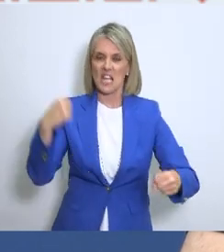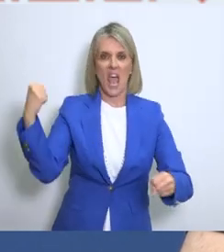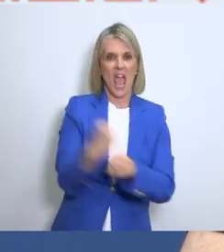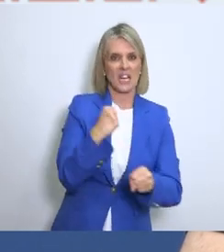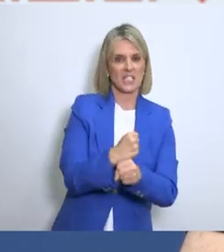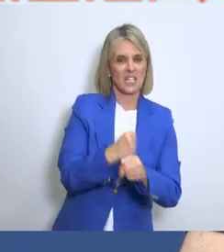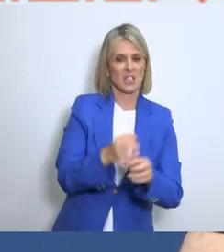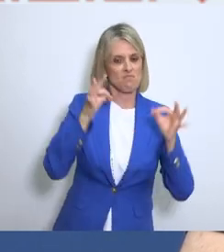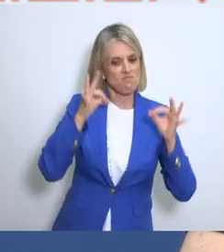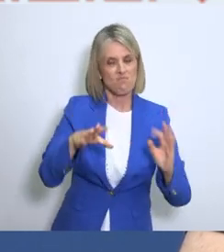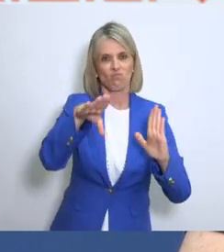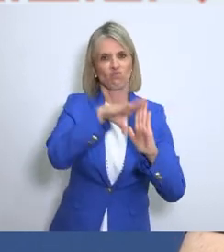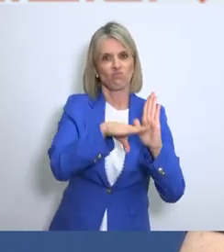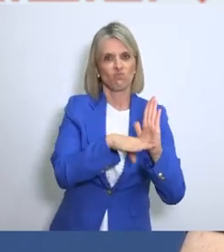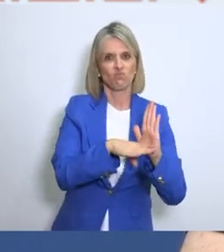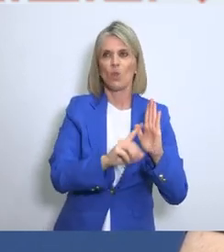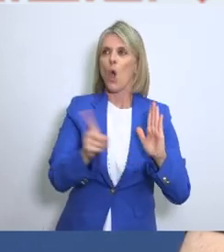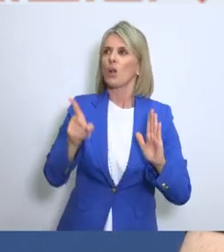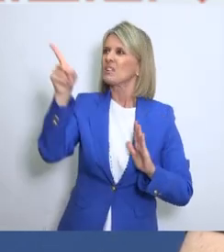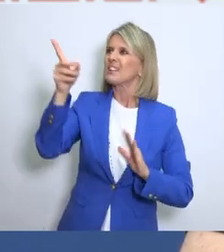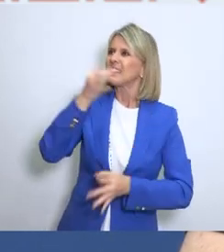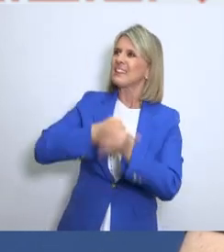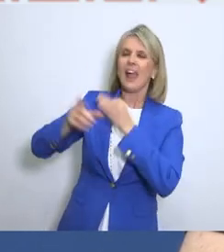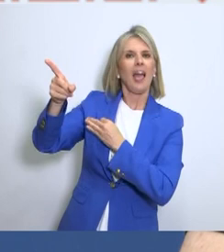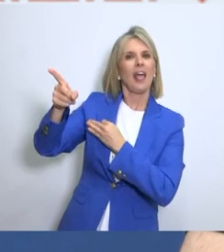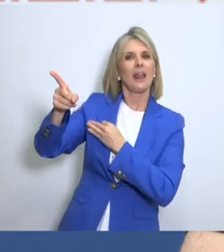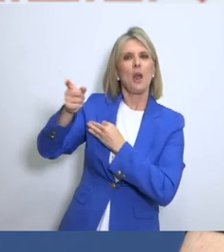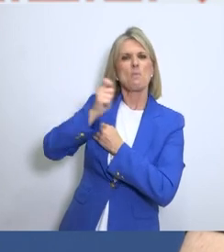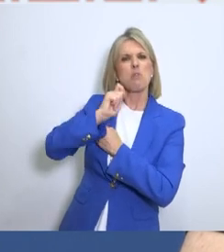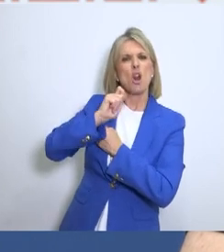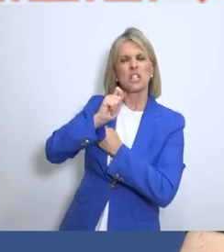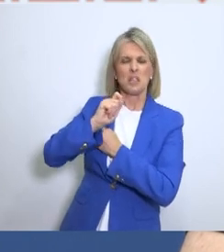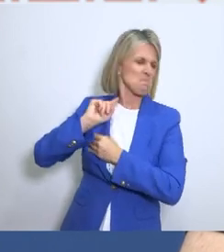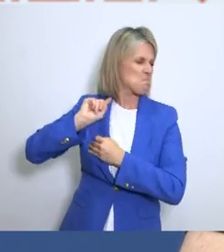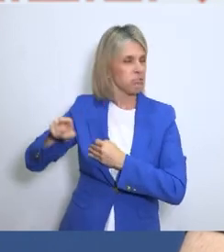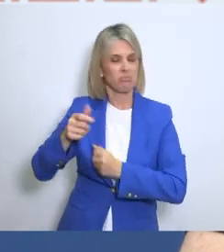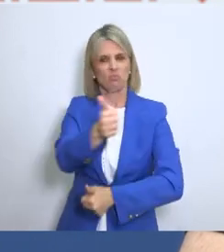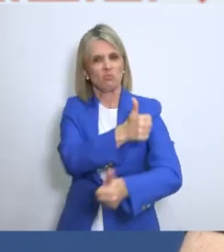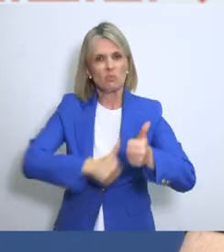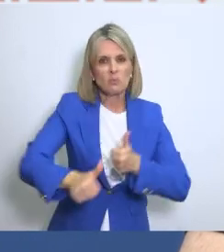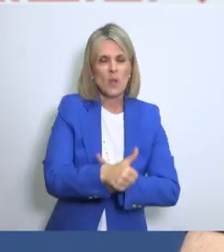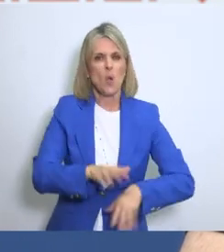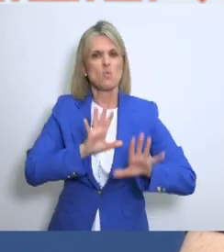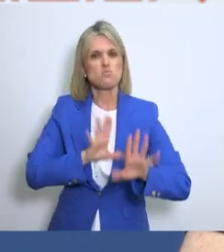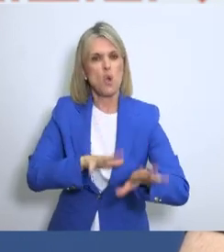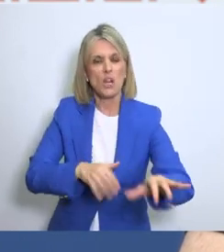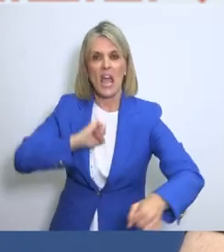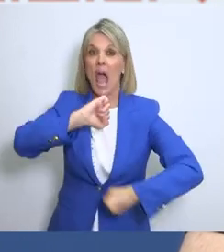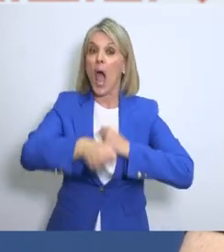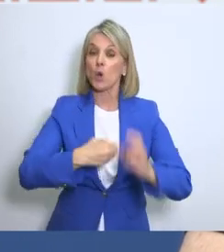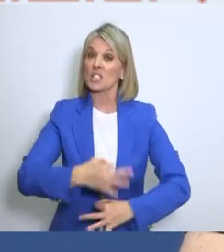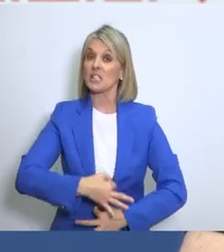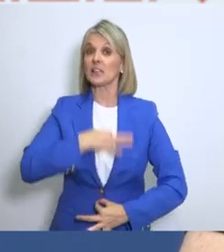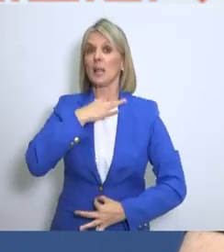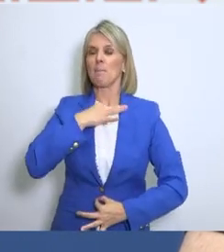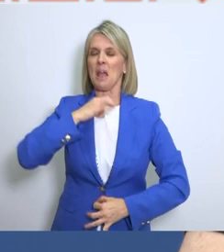φυσιογνωμία, που πάει κόντρα στο επίσημο πολιτικό σκηνικό και βρίσκεται στην πρώτη γραμμή των αγώνων, με αγωνιστές τίμιους